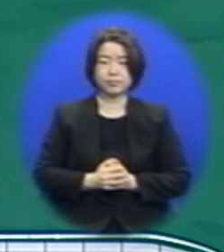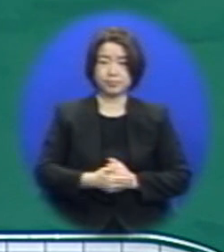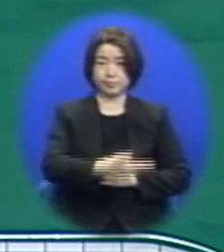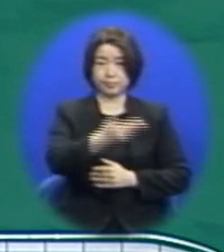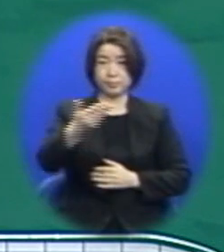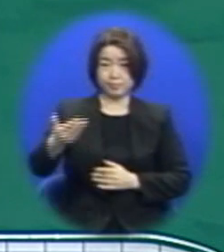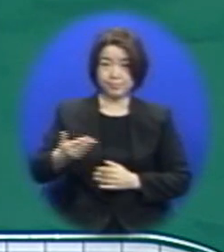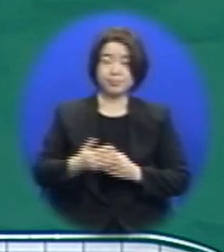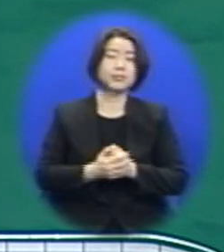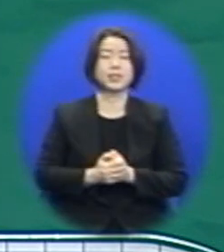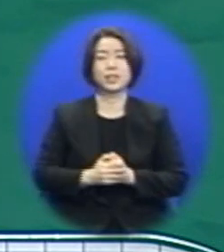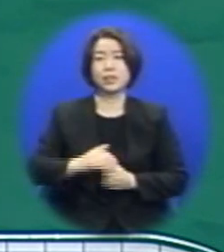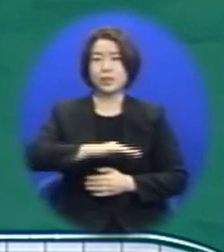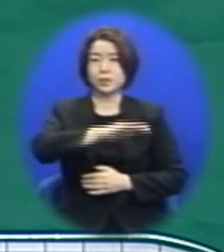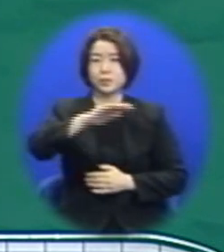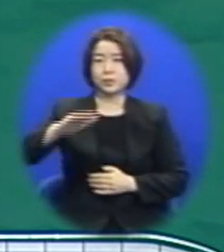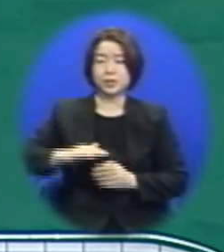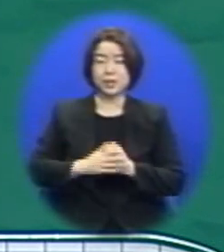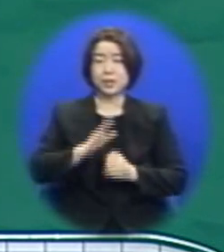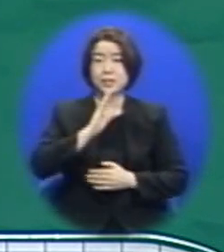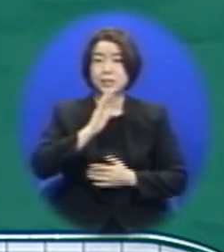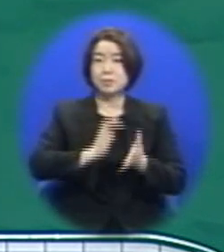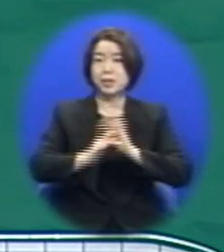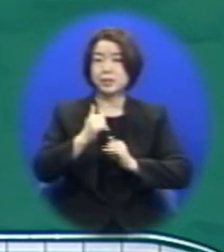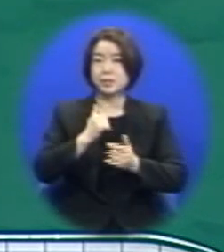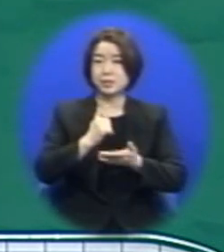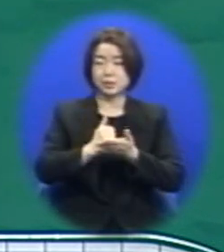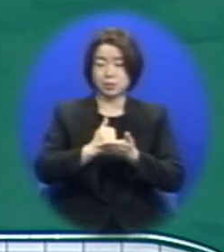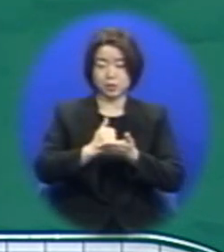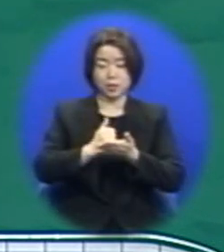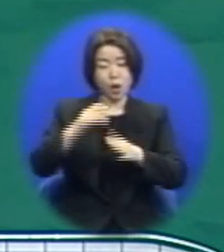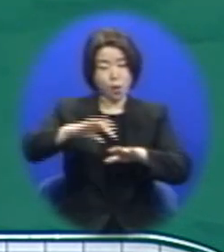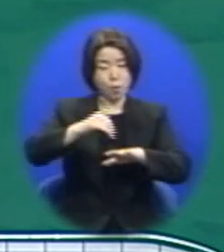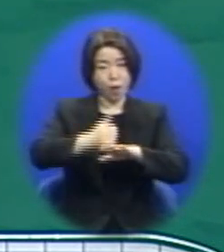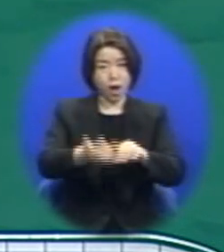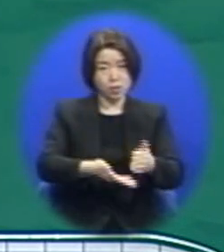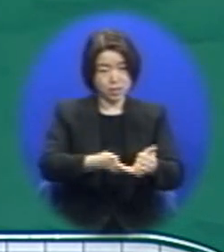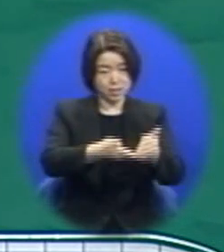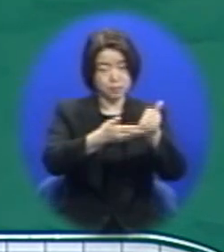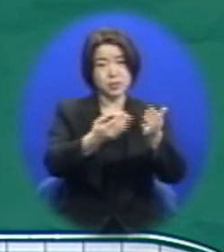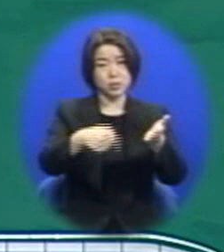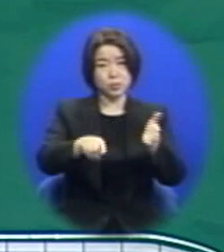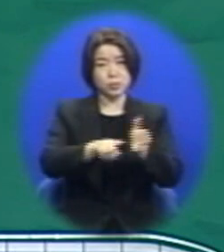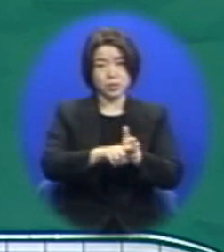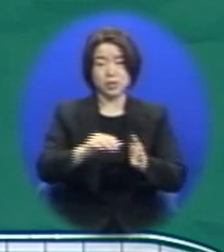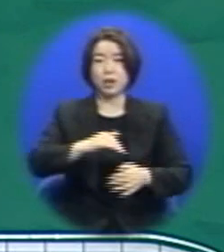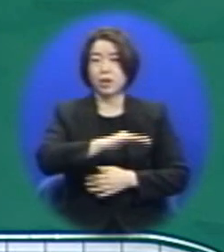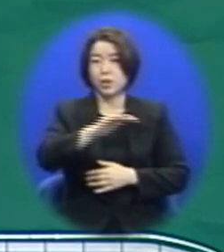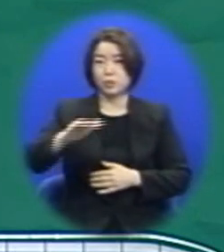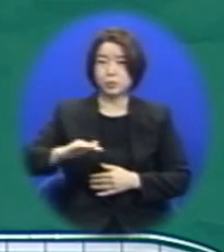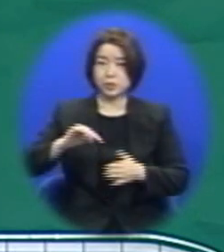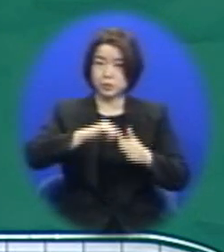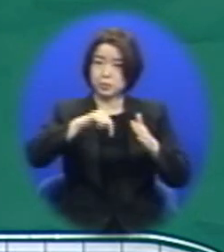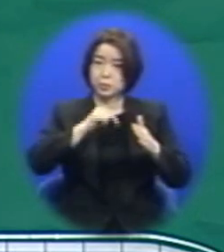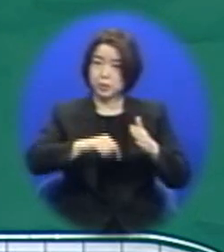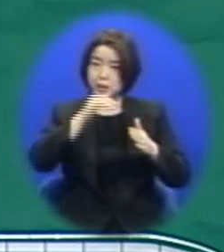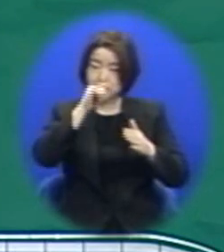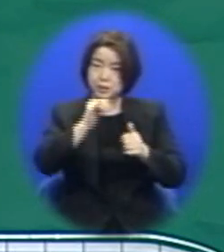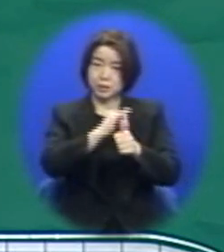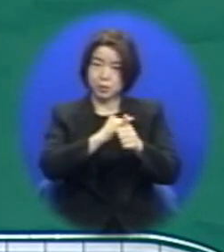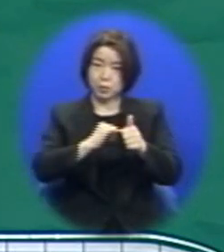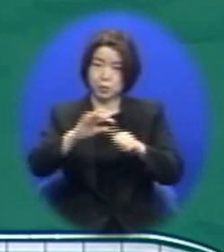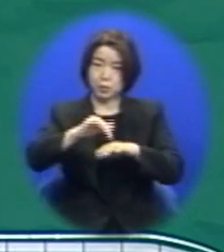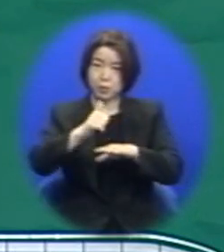여러분, 우리가 정말 예수님을 왕으로 섬기려면 우리 속에 있는 헤롯이